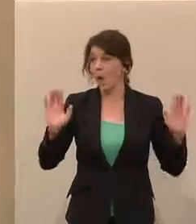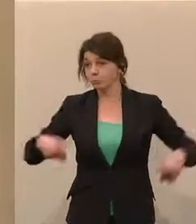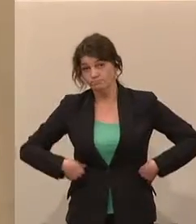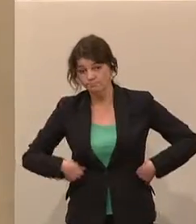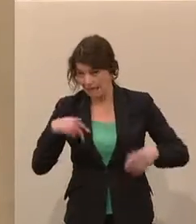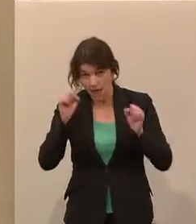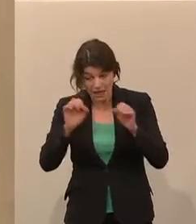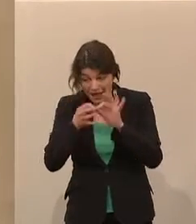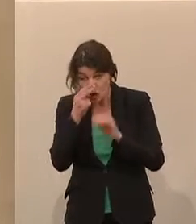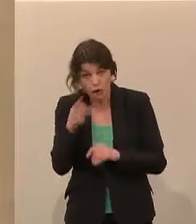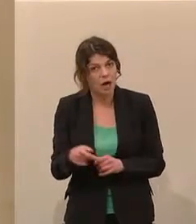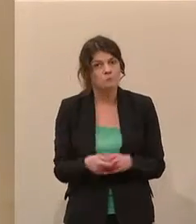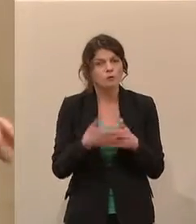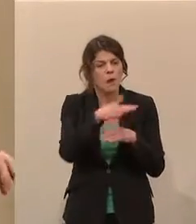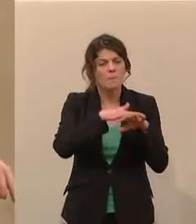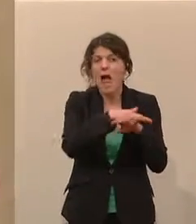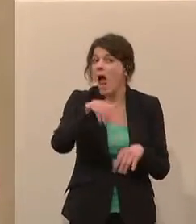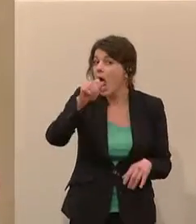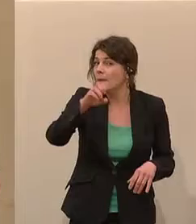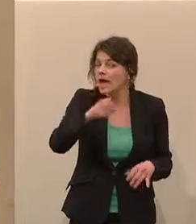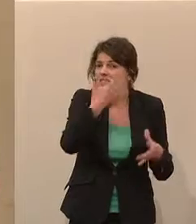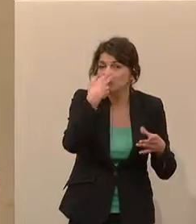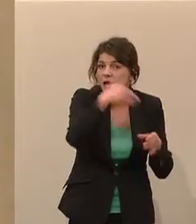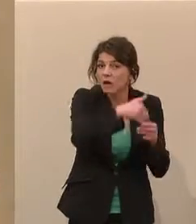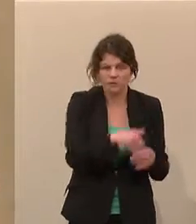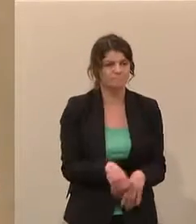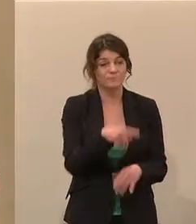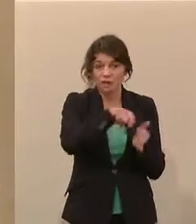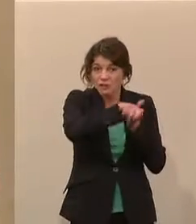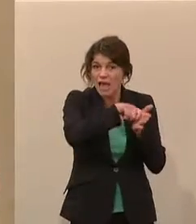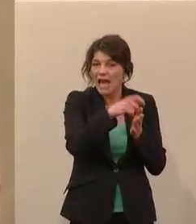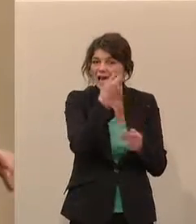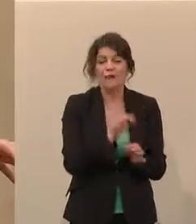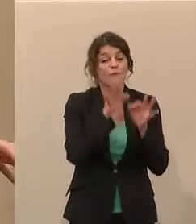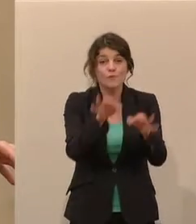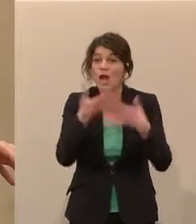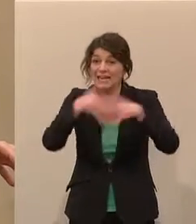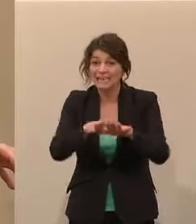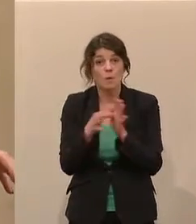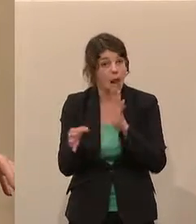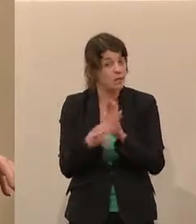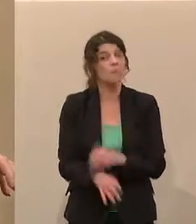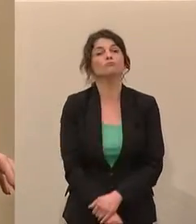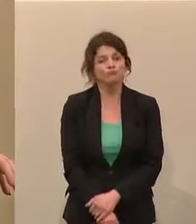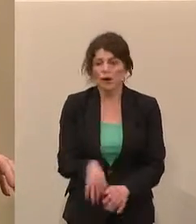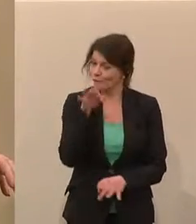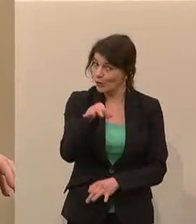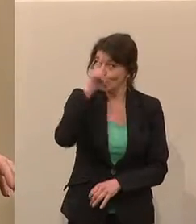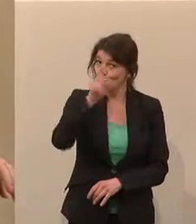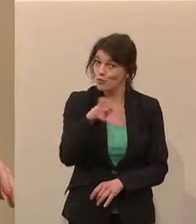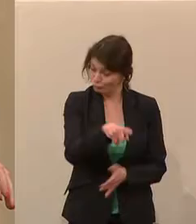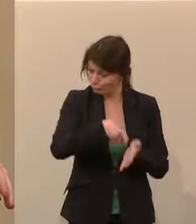gerne genauer anschauen. Schauen wir auf den Bereich AMS näher hin. Sie streichen die Mittel unter anderem für Integrationsmaßnahmen, etwa für